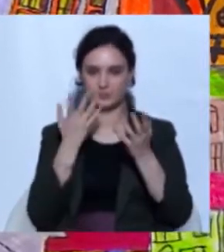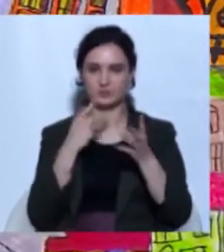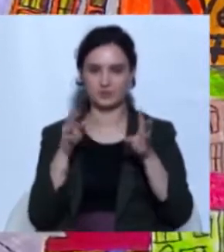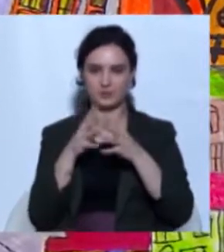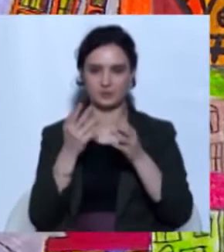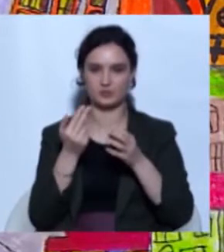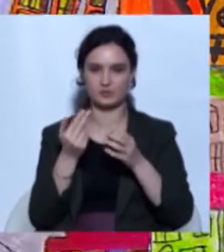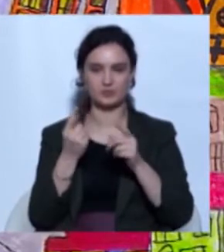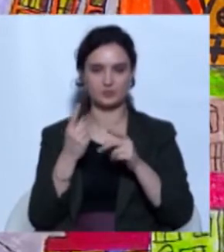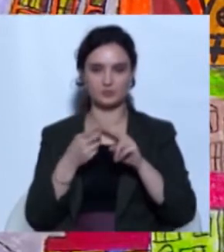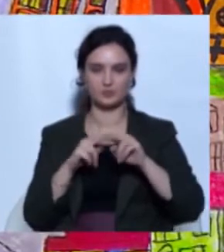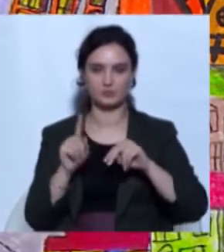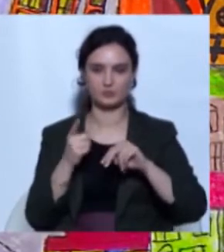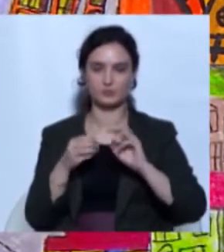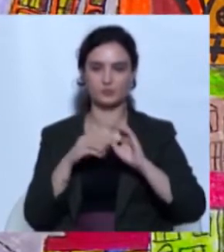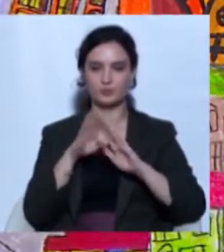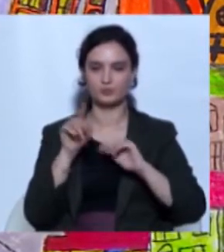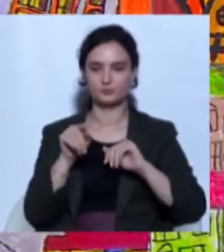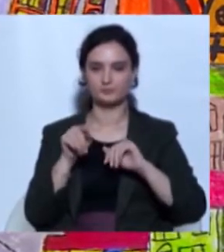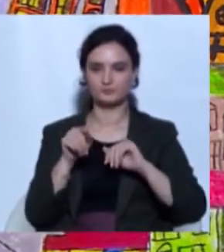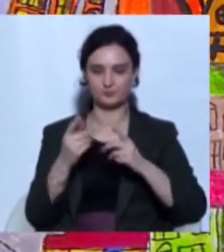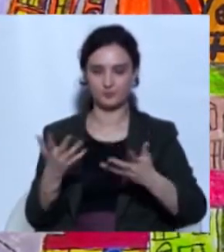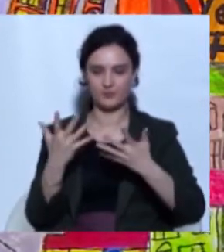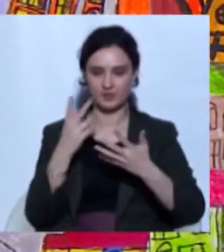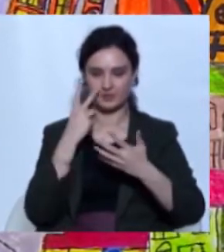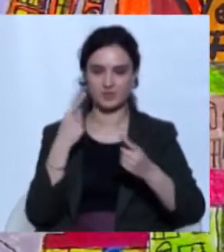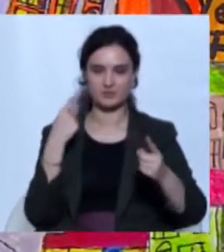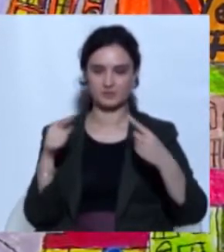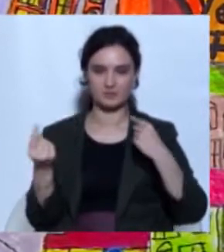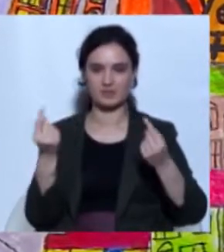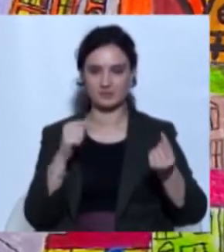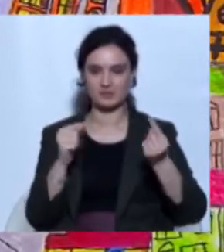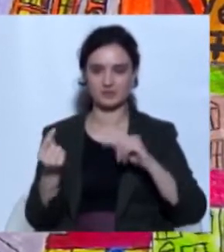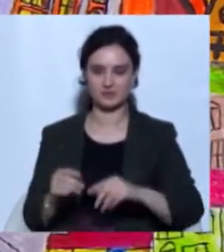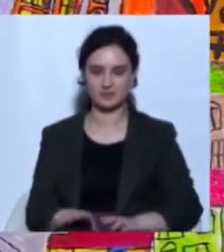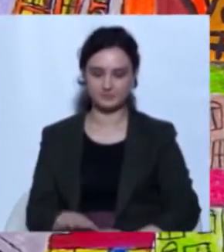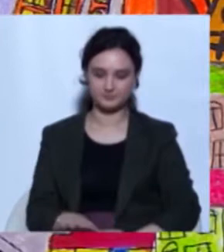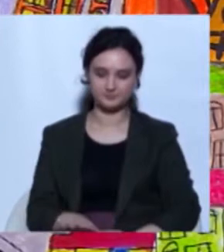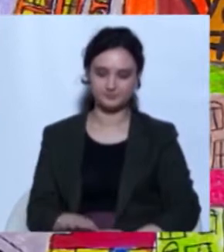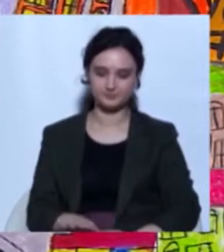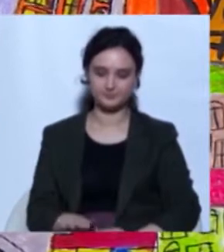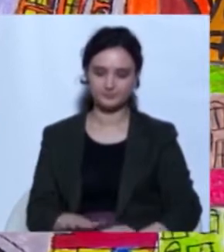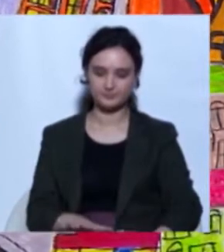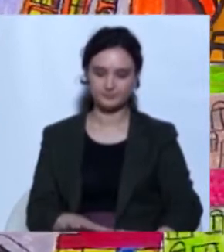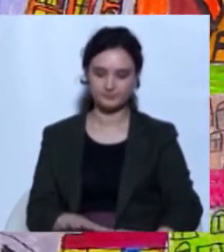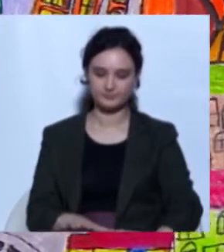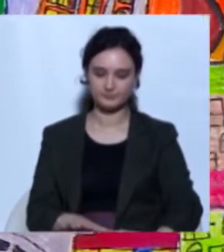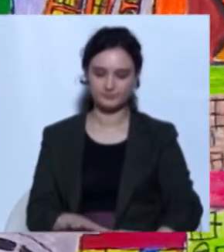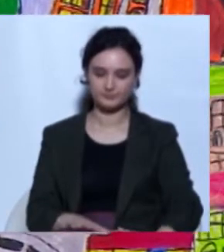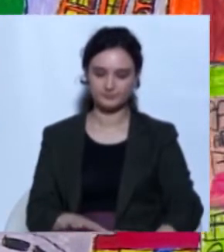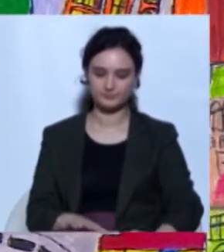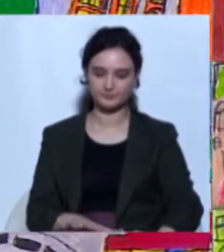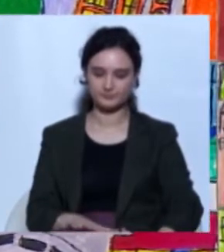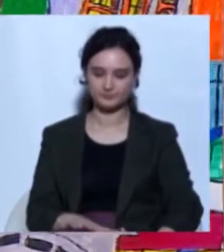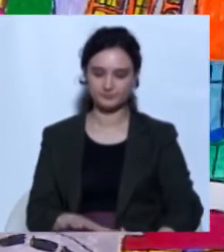kontrastulia kho rato imetara upro qetrat ganskhavdeba ertmanetisakan ekha chven